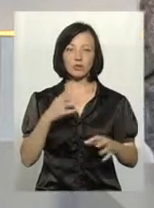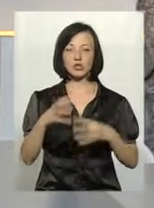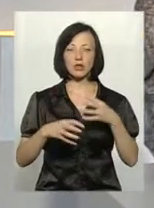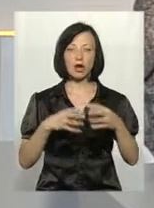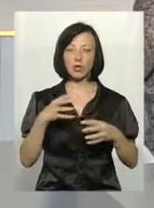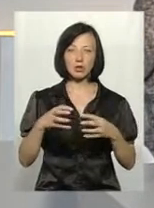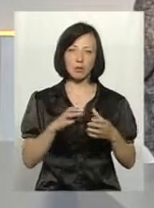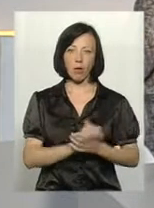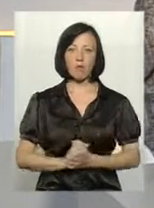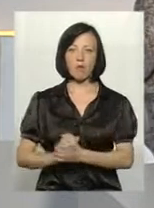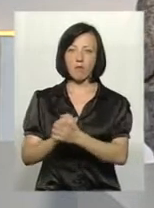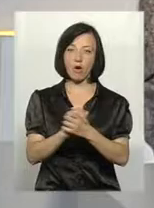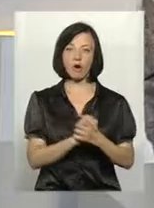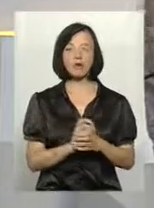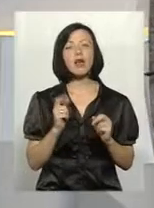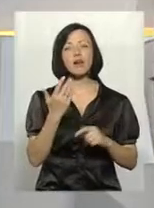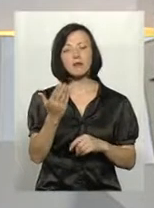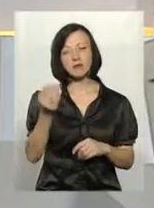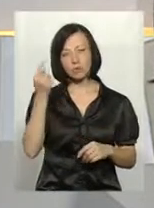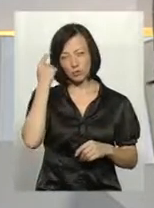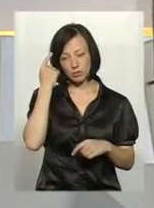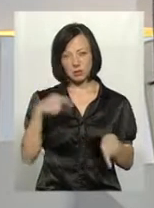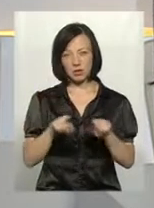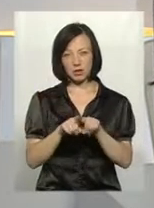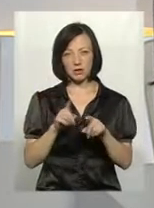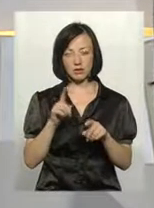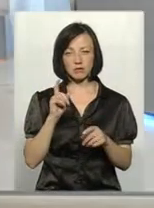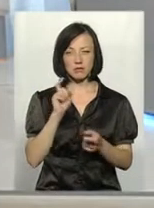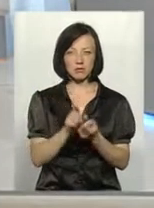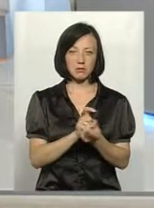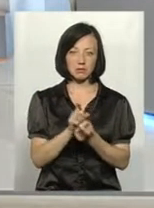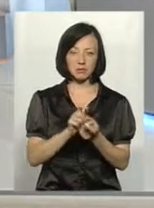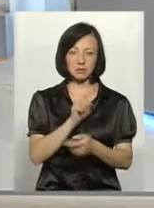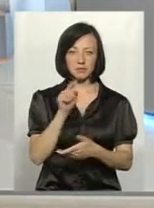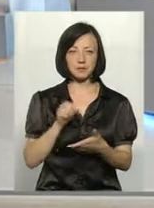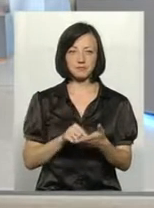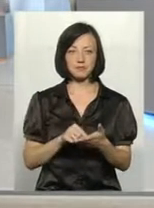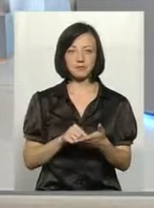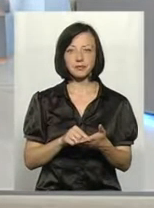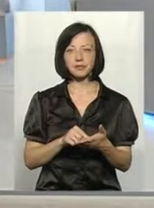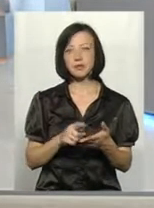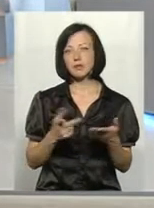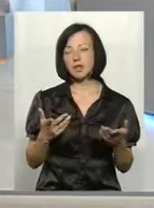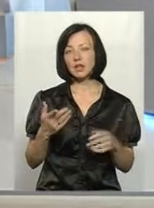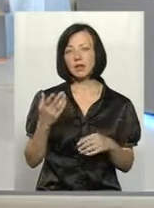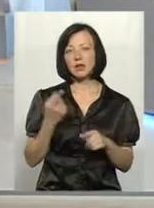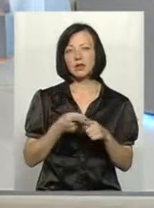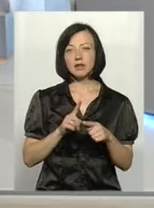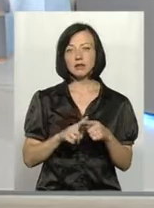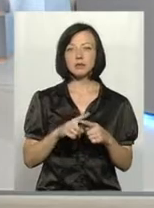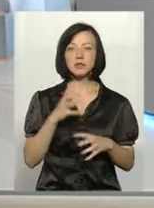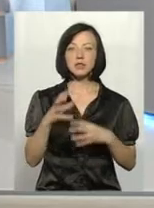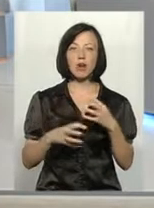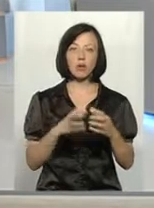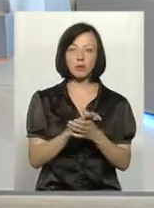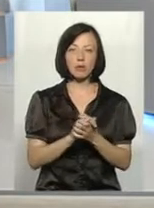міжнародним корпораціям. Як ви ставитесь до таких суджень? Ну, чи він там свідомо хоче продати міжнародним корпораціям,